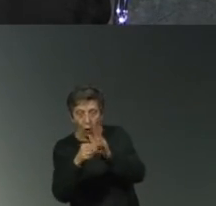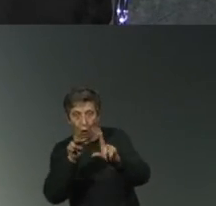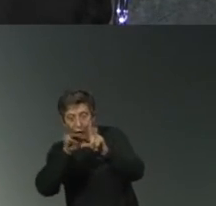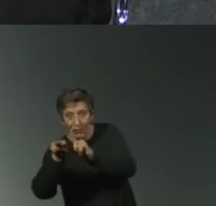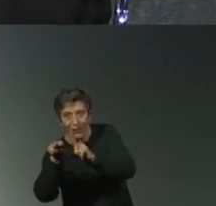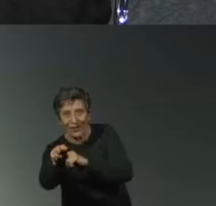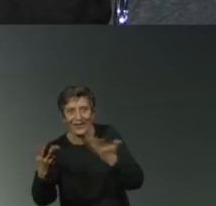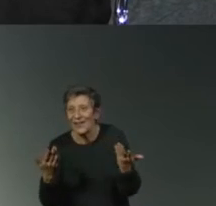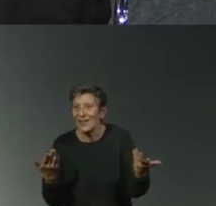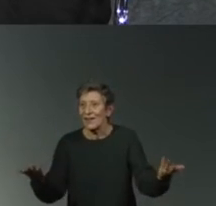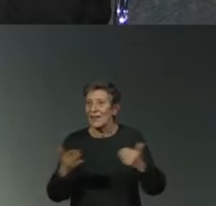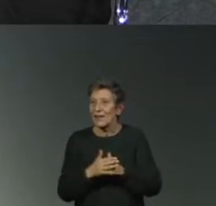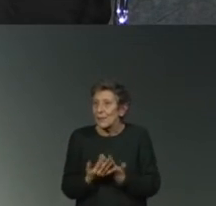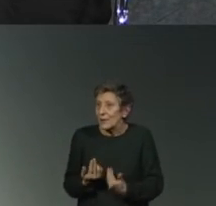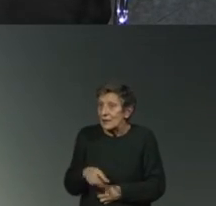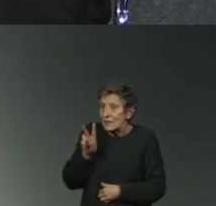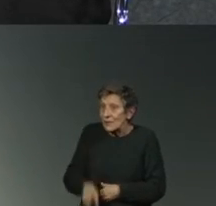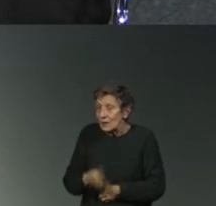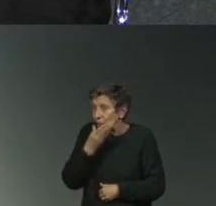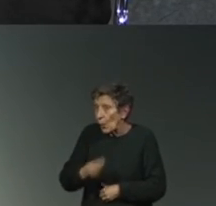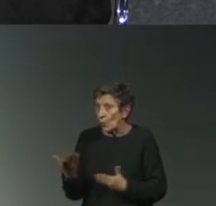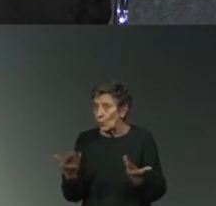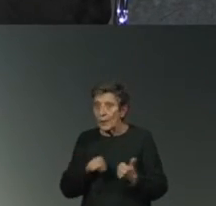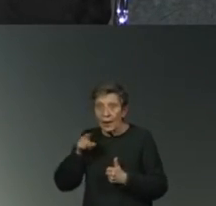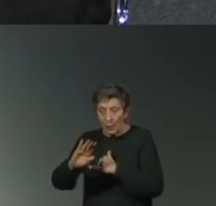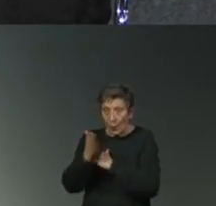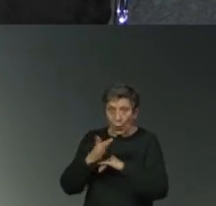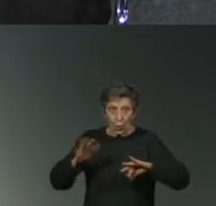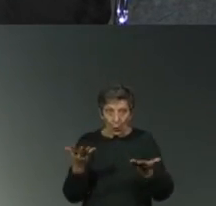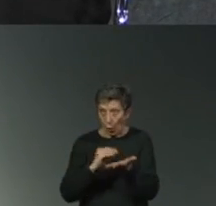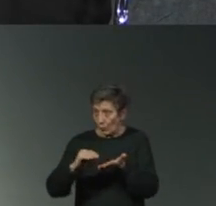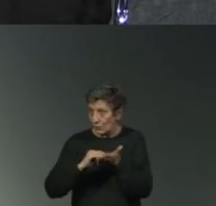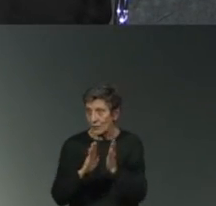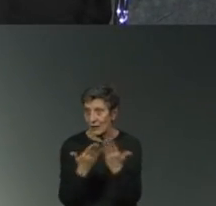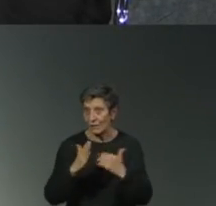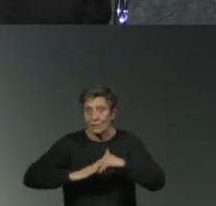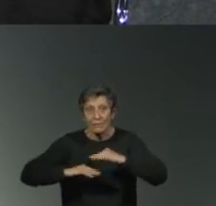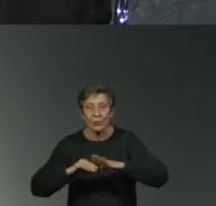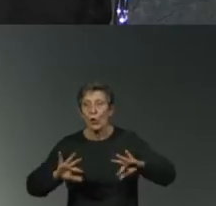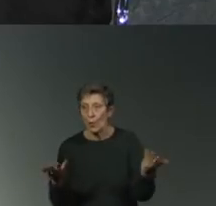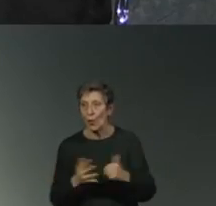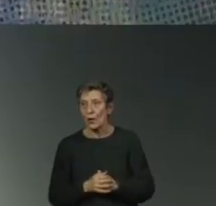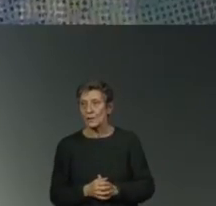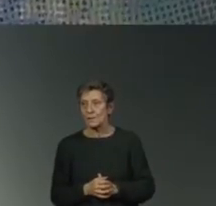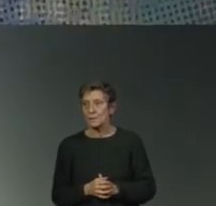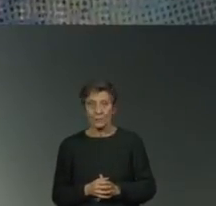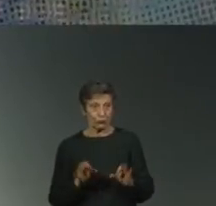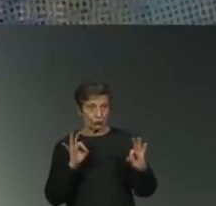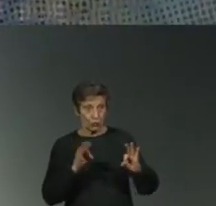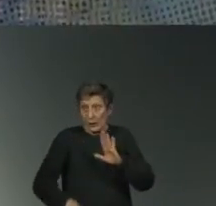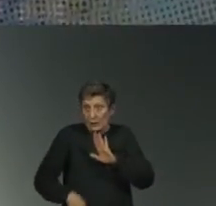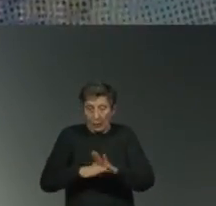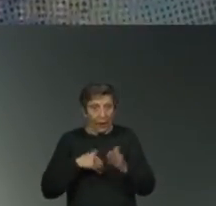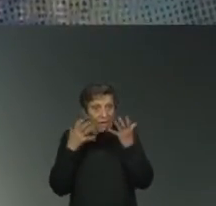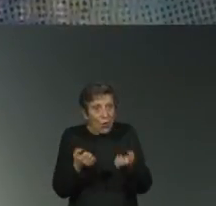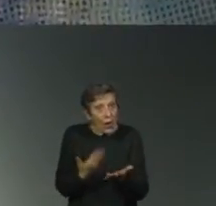comprend, finalement, tu donnes à voir comment s'écrit un livre. C'est exactement ça. En fait, ce n'était pas mon intention